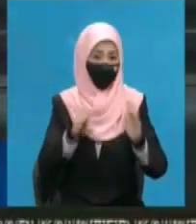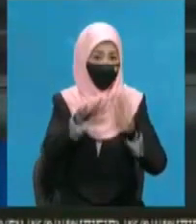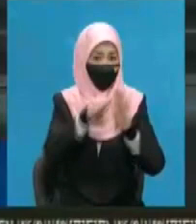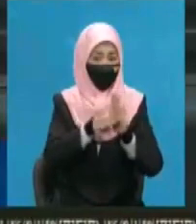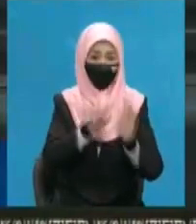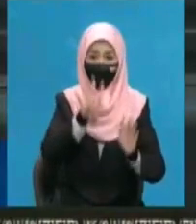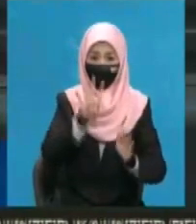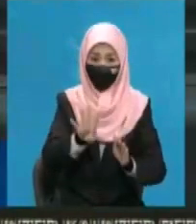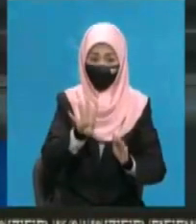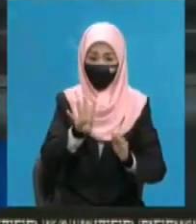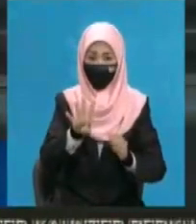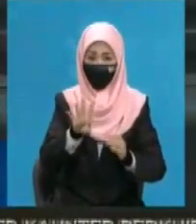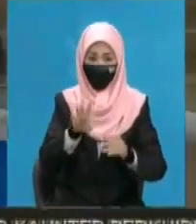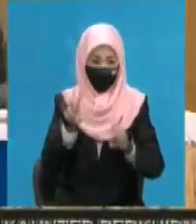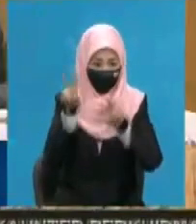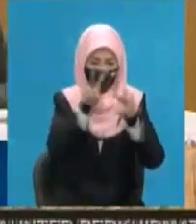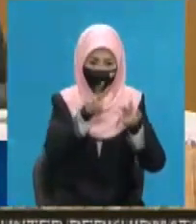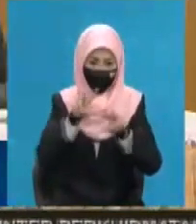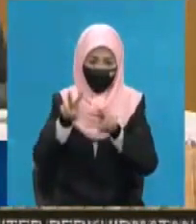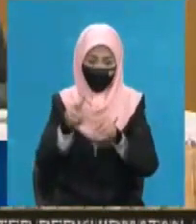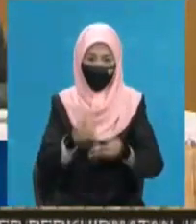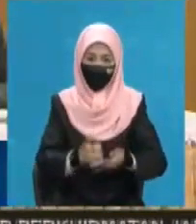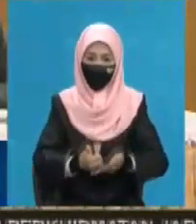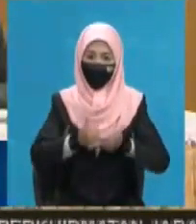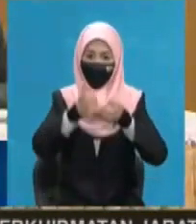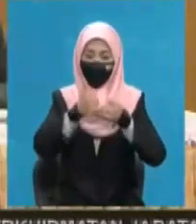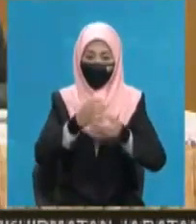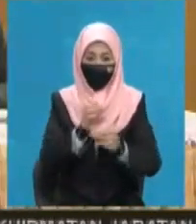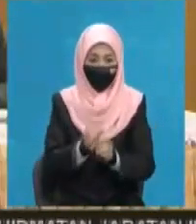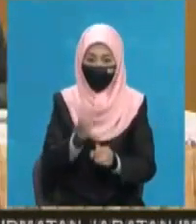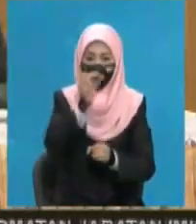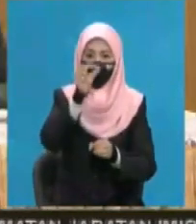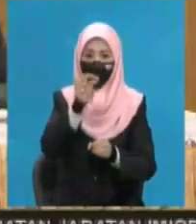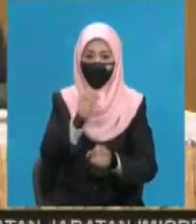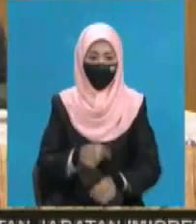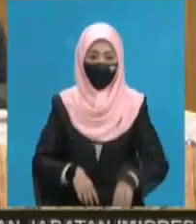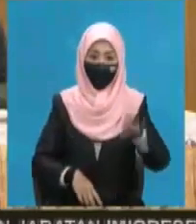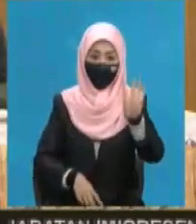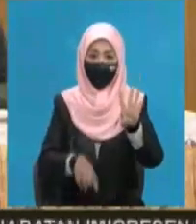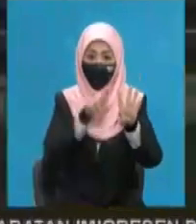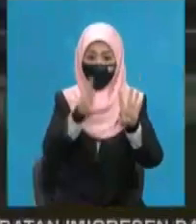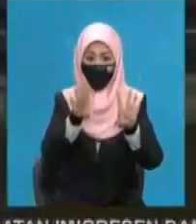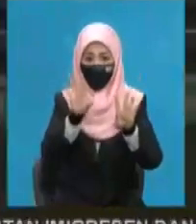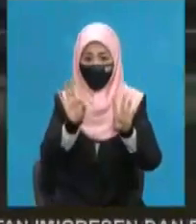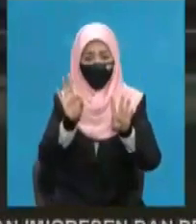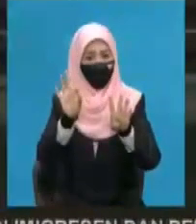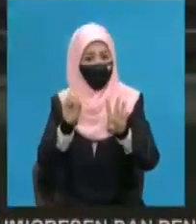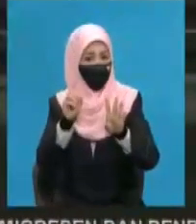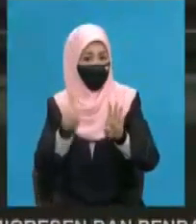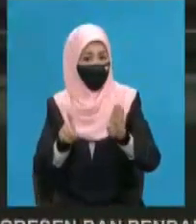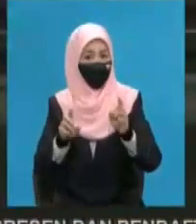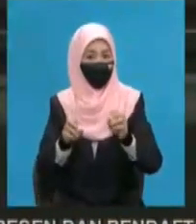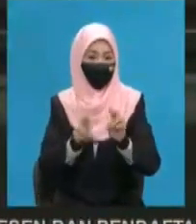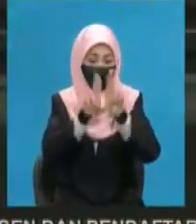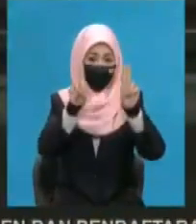kategori 4 itu yang dibawa pemantauan rapi dan memerlukan bantuan oksigen sebanyak 4901 sampel